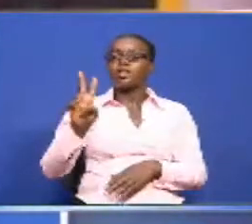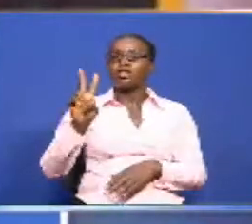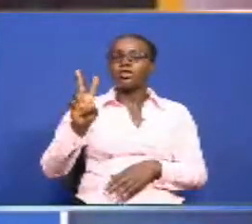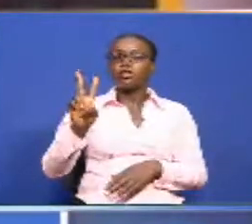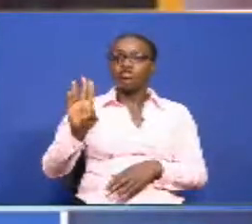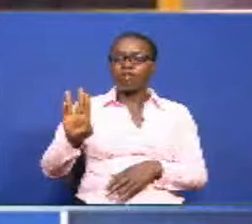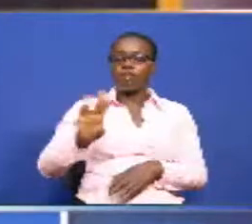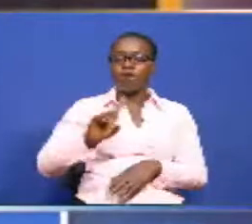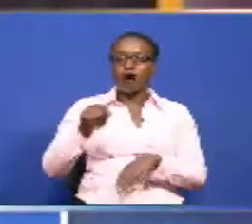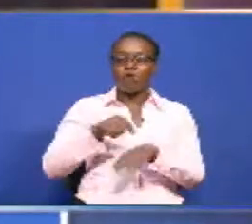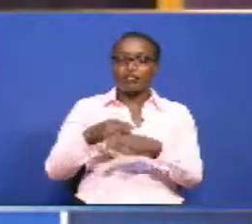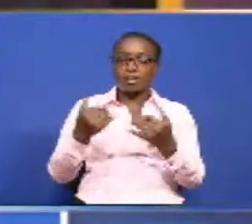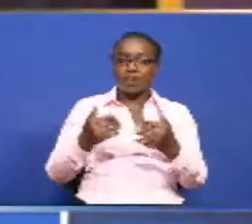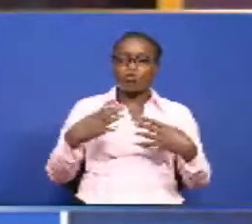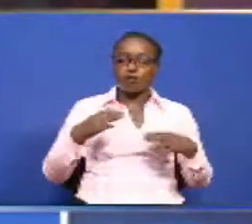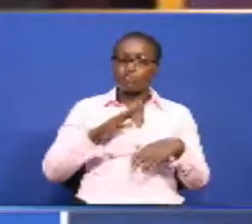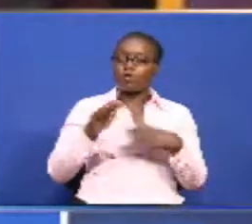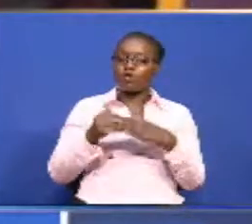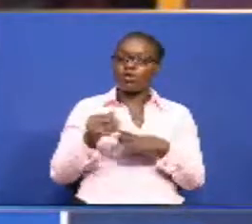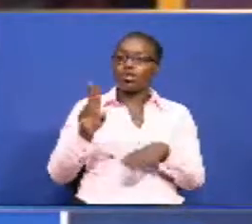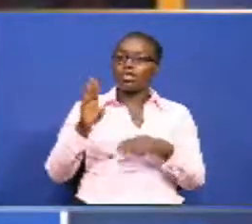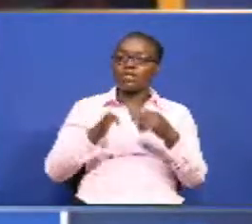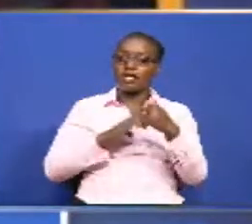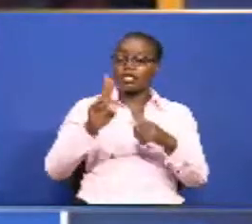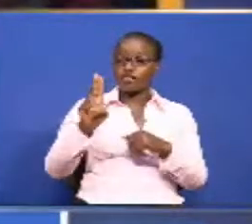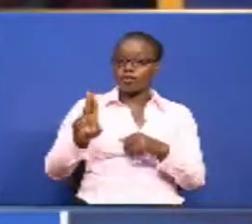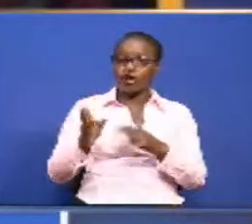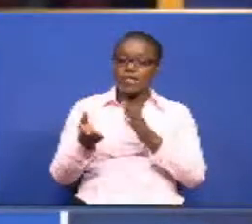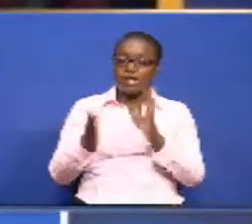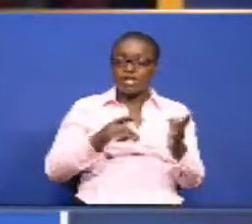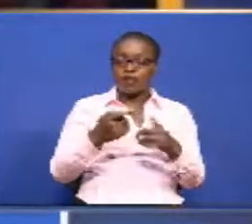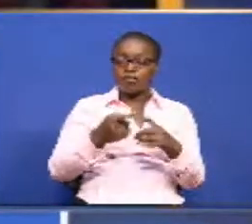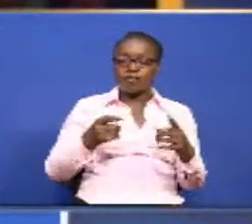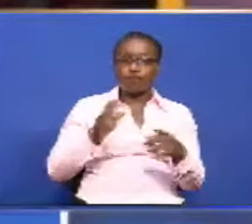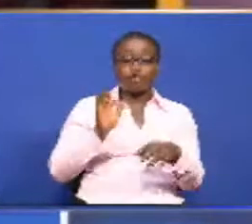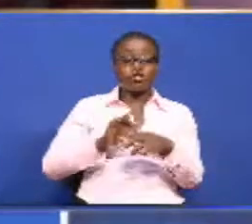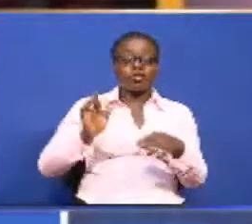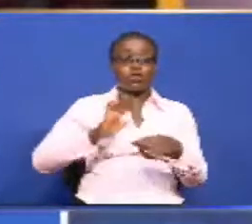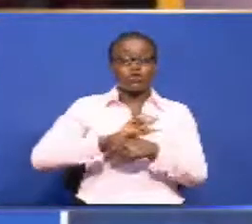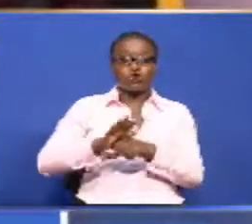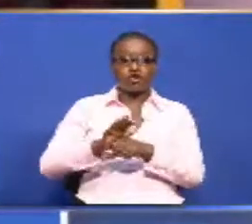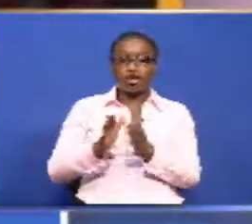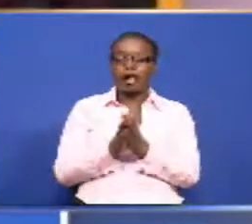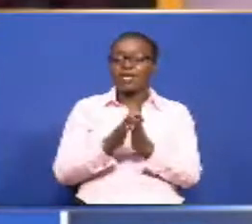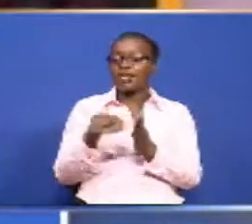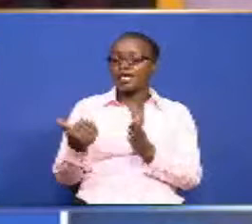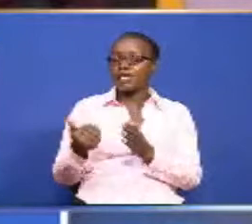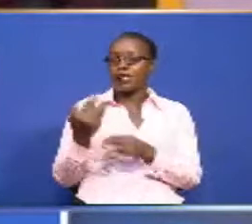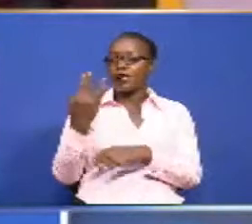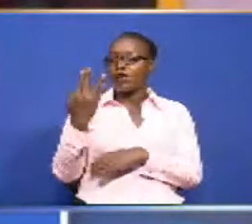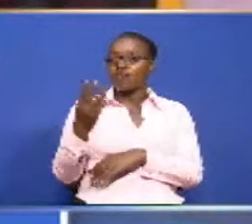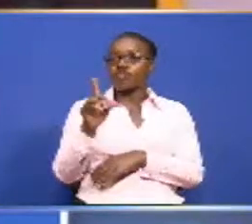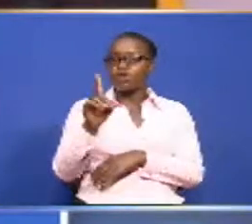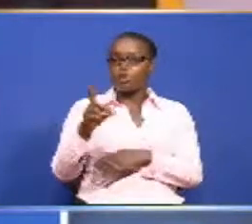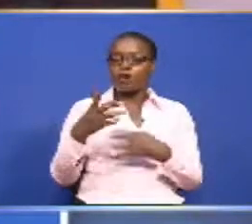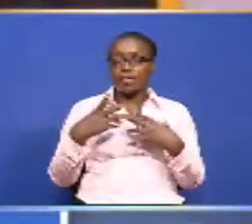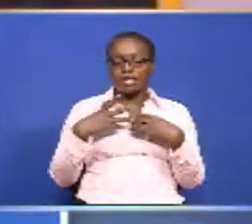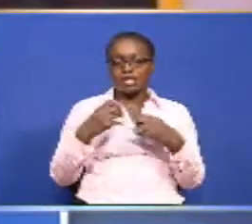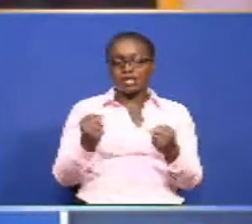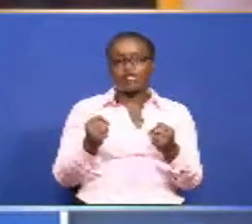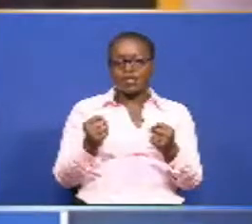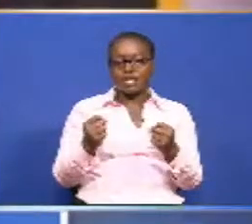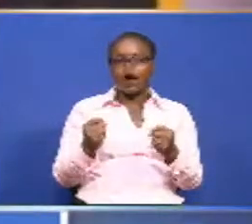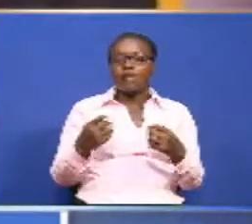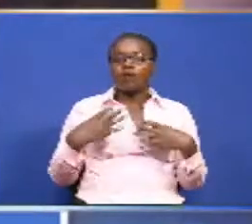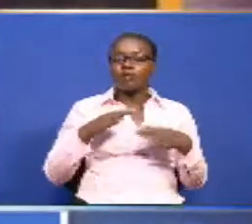sasa watu 92 wamefariki nchini kutokana na maambukizi hayo, huku wengine 44 wakipona.